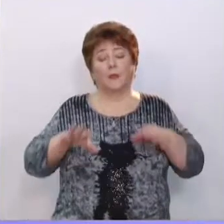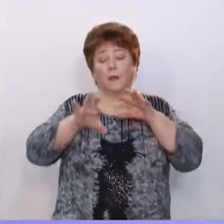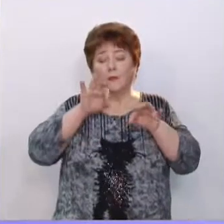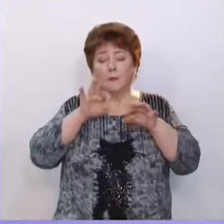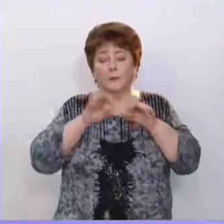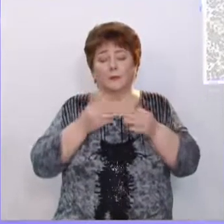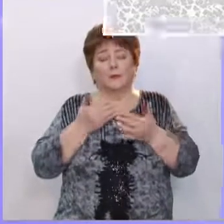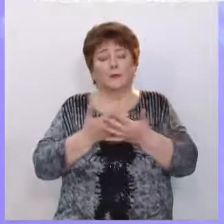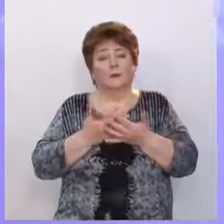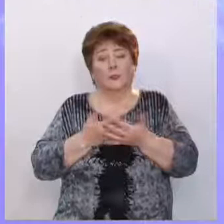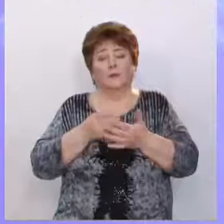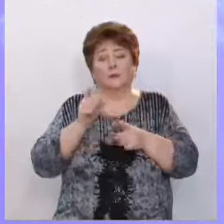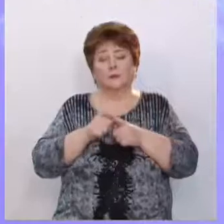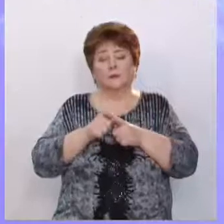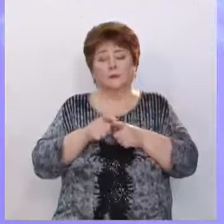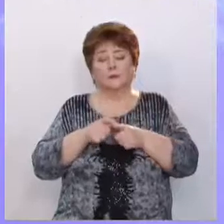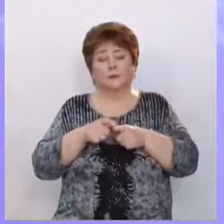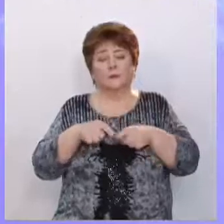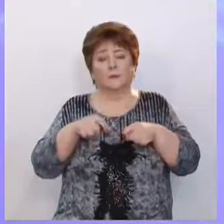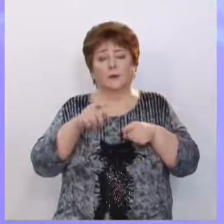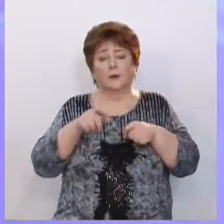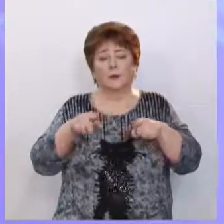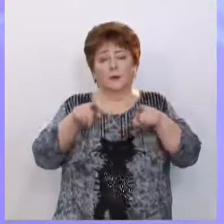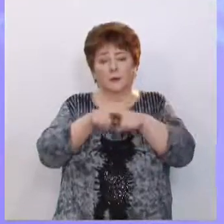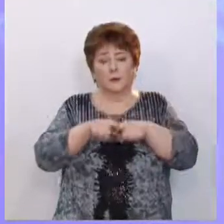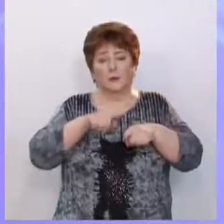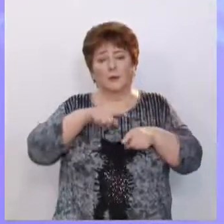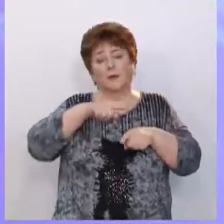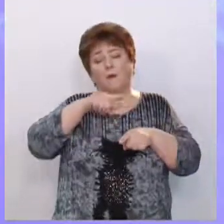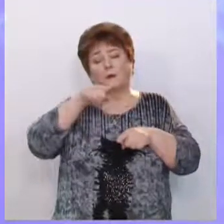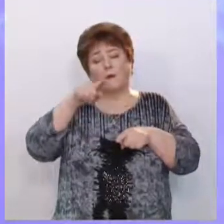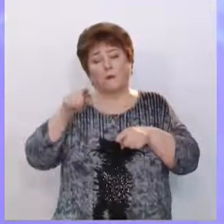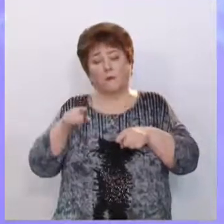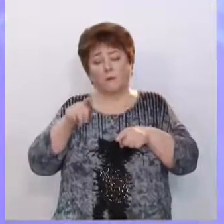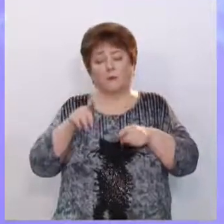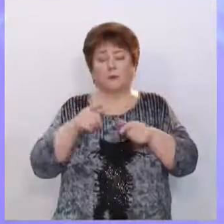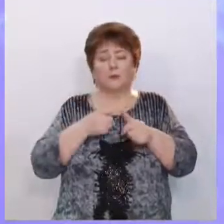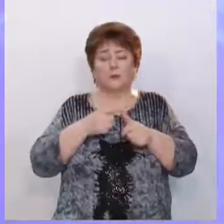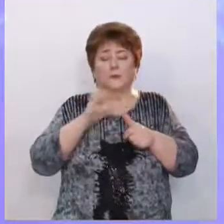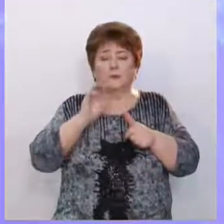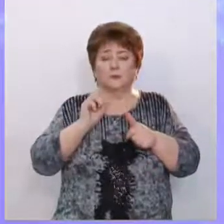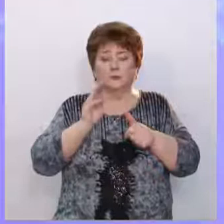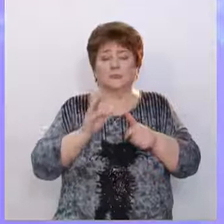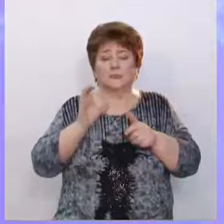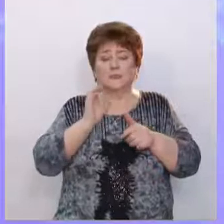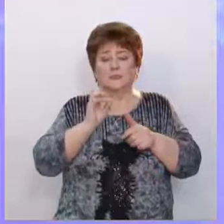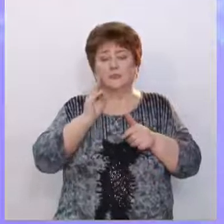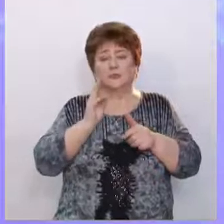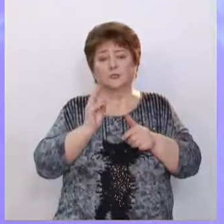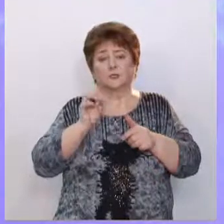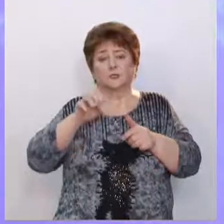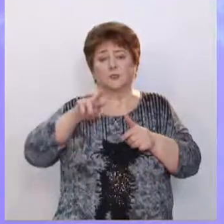Подберите к данным словам однокоренные имена существительные с шипящими на